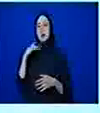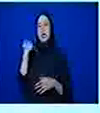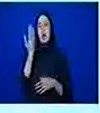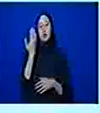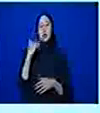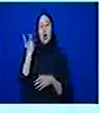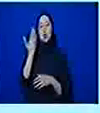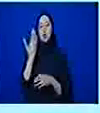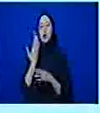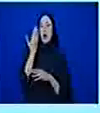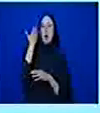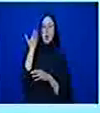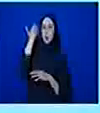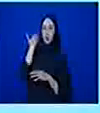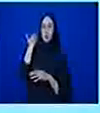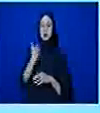tahun-tahun yang lalu, di mana